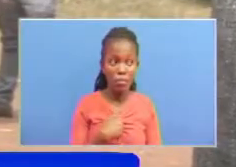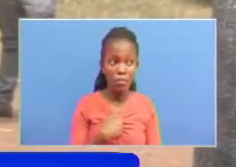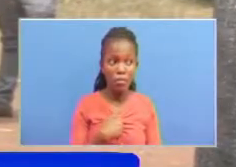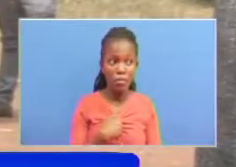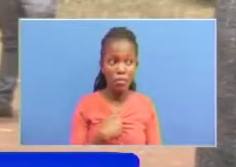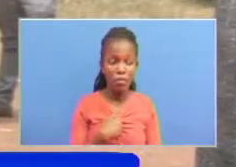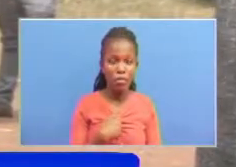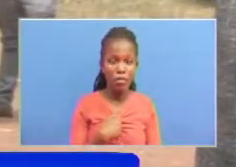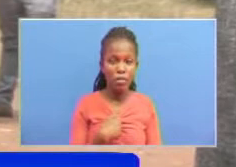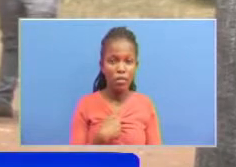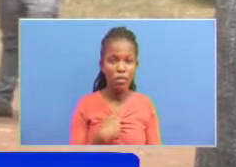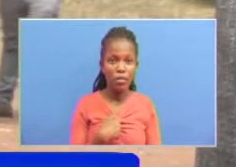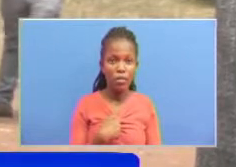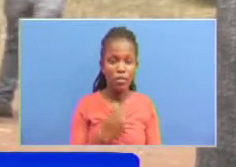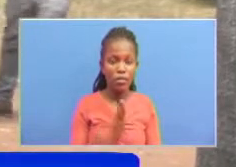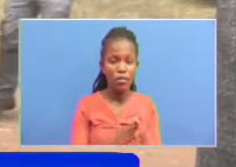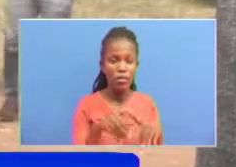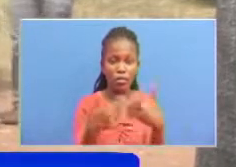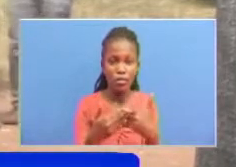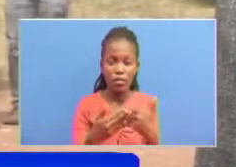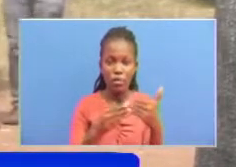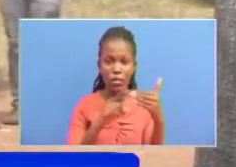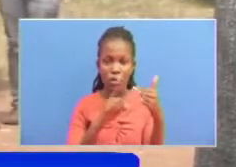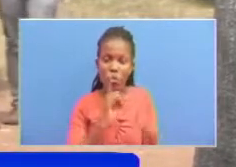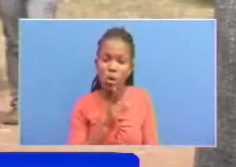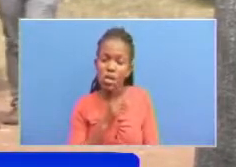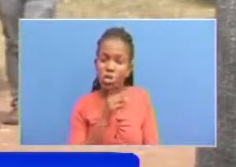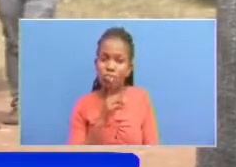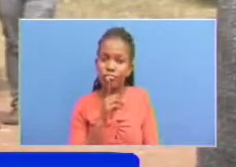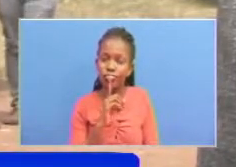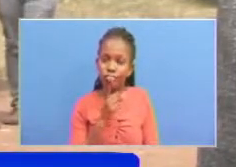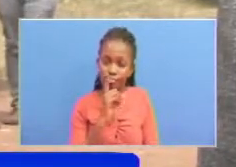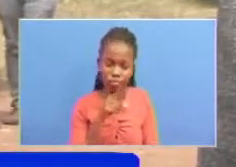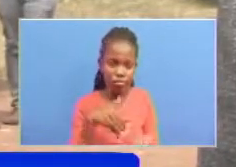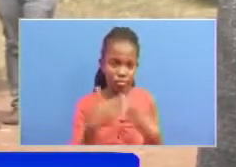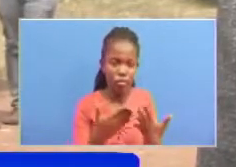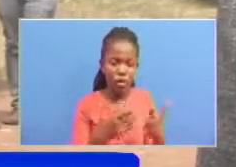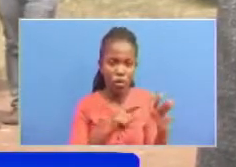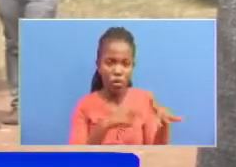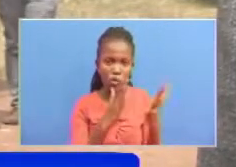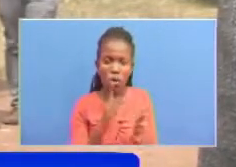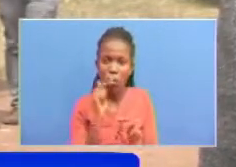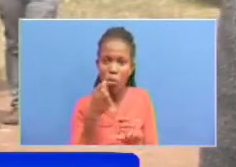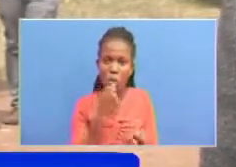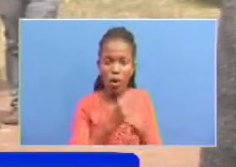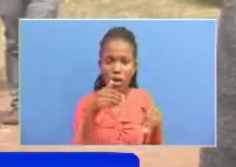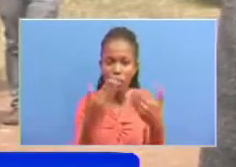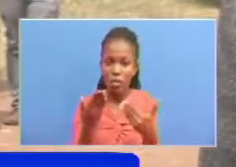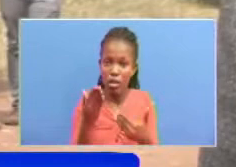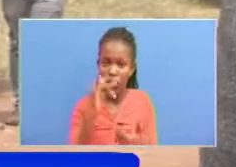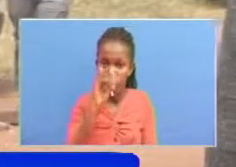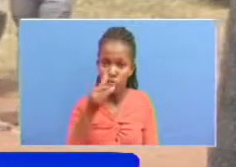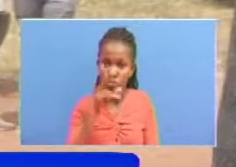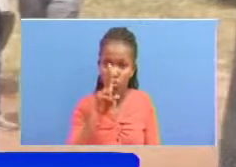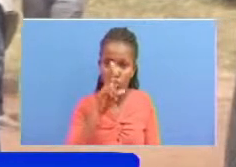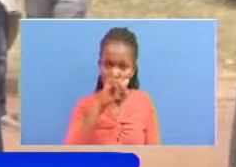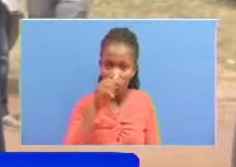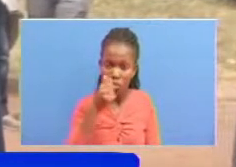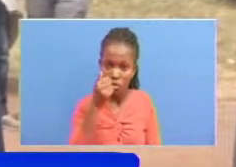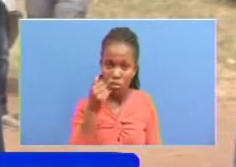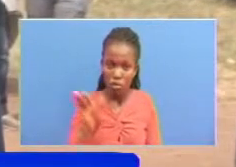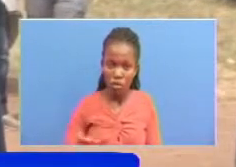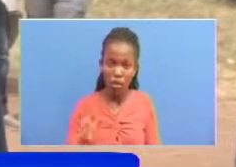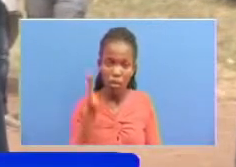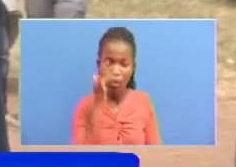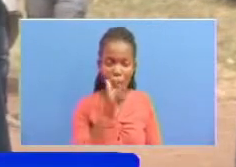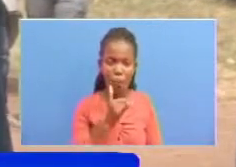nimepeana mkazo kwa wale makontractors ambao huwa wanapewa kazi katika eneo letu la Juja, sababu